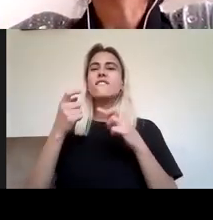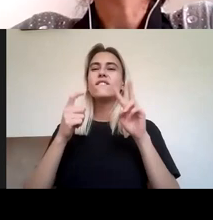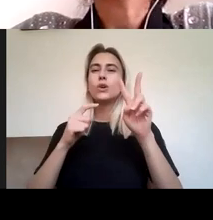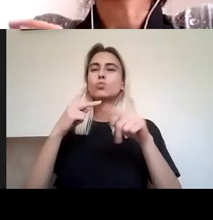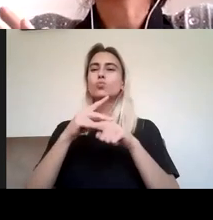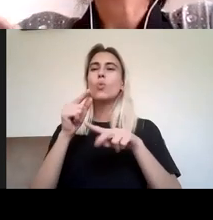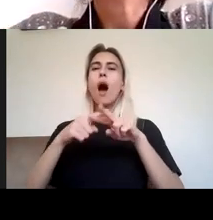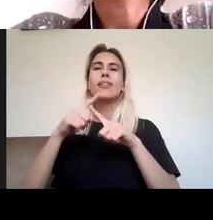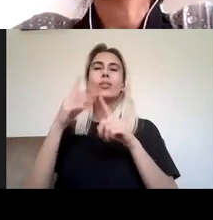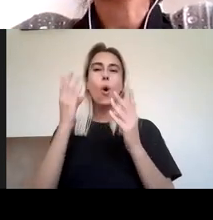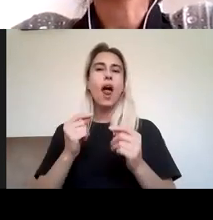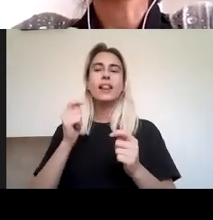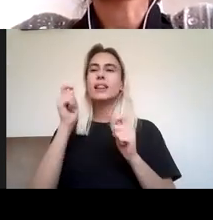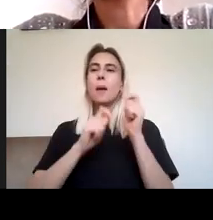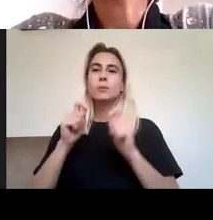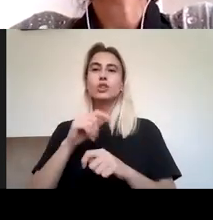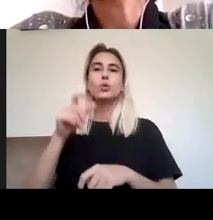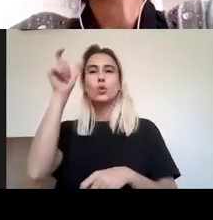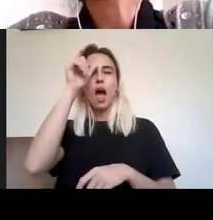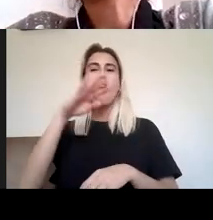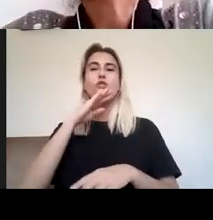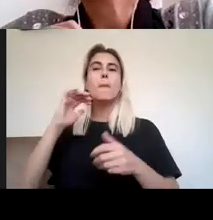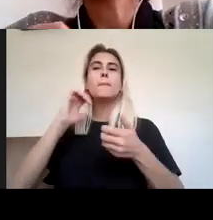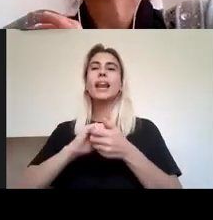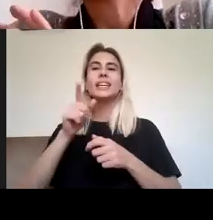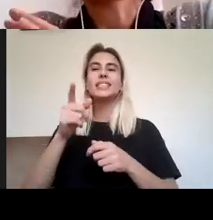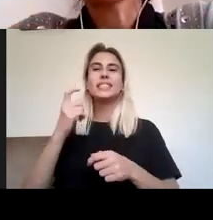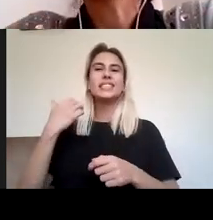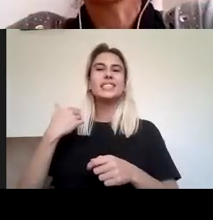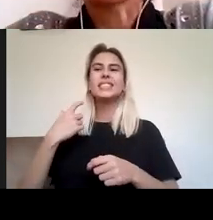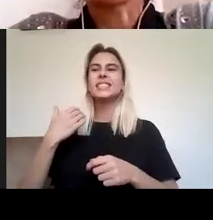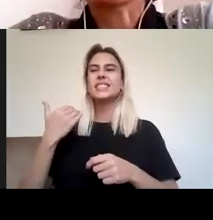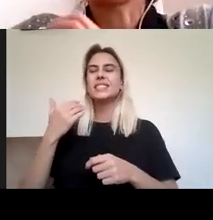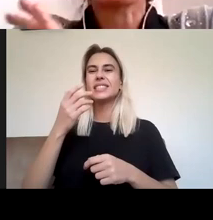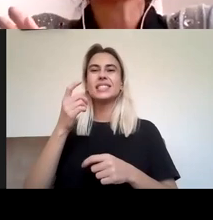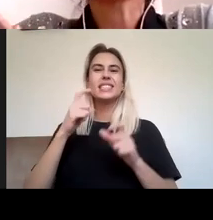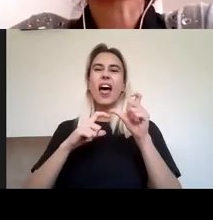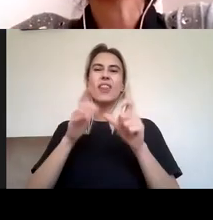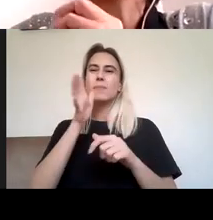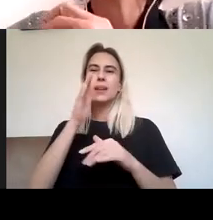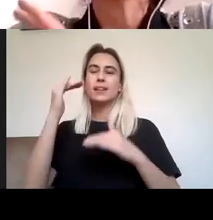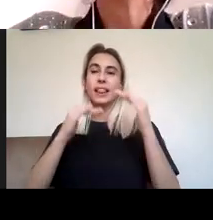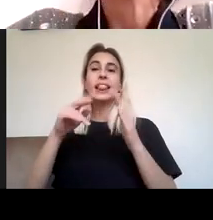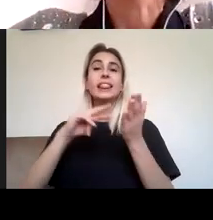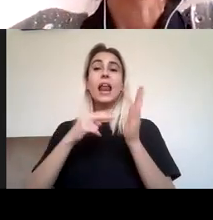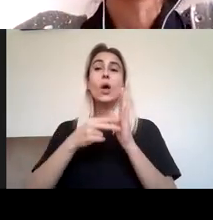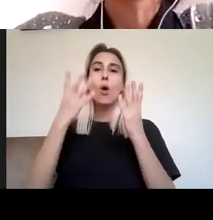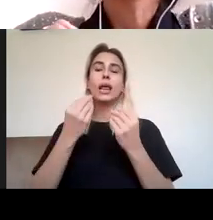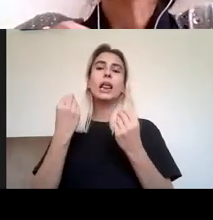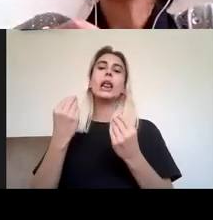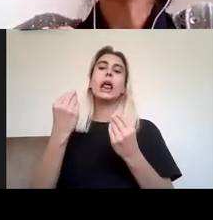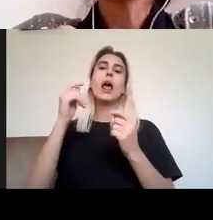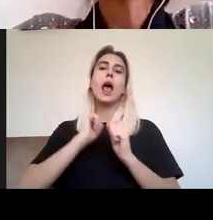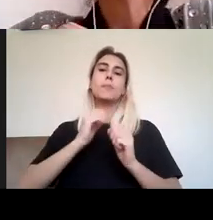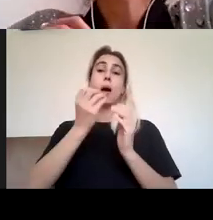çalışmada Türkiye Avrupa Birliği standartlarının mevzuat olarak çok iyi ve teknik altyapı olarak da yani teknik olarak da çok iyi almış durumda.